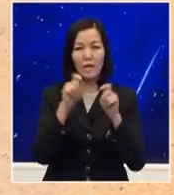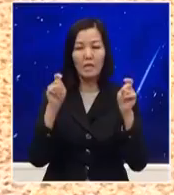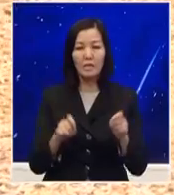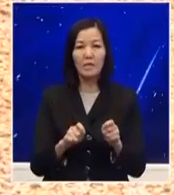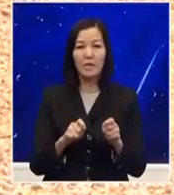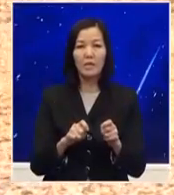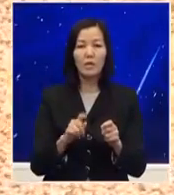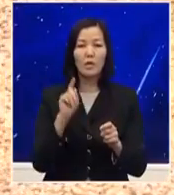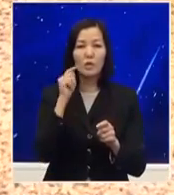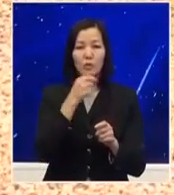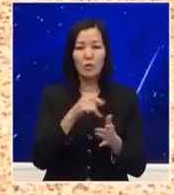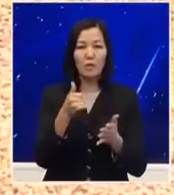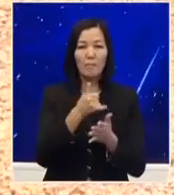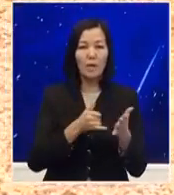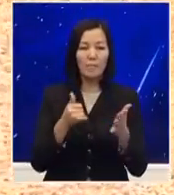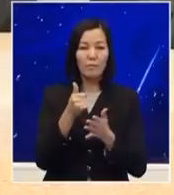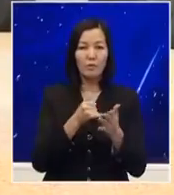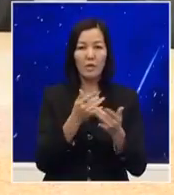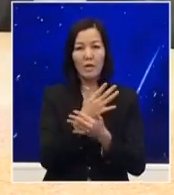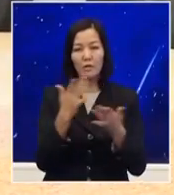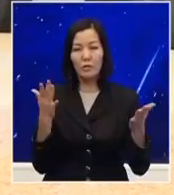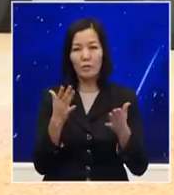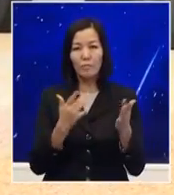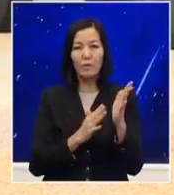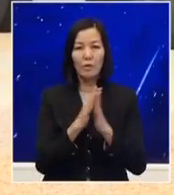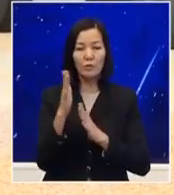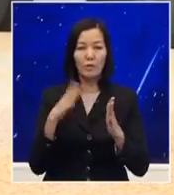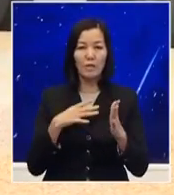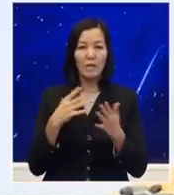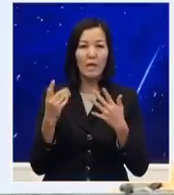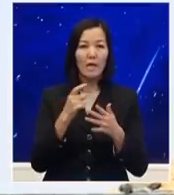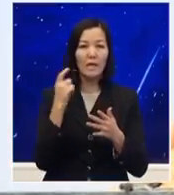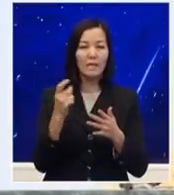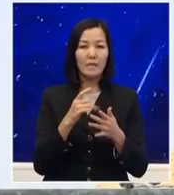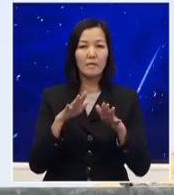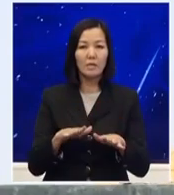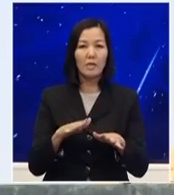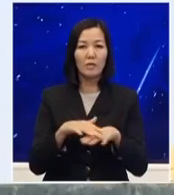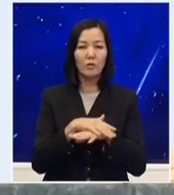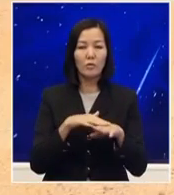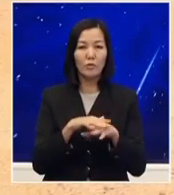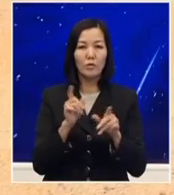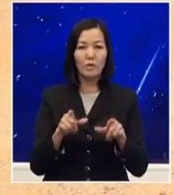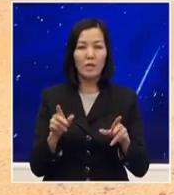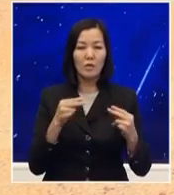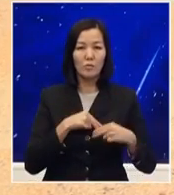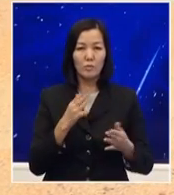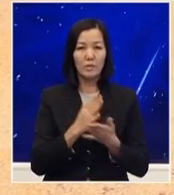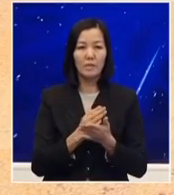бөлек жүгері, майбұршақ, мал азығы дақылдарын өсірумен дайналысады. Жеке қожалықта жергілікті тұрғындар жұмыс істейді.